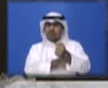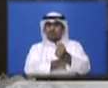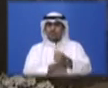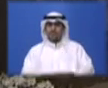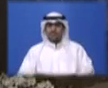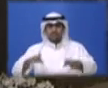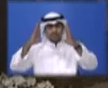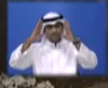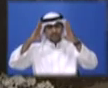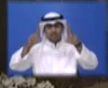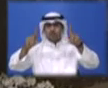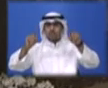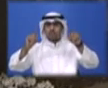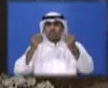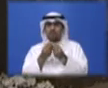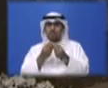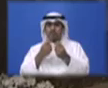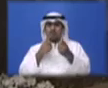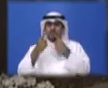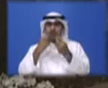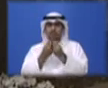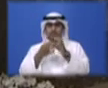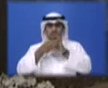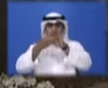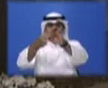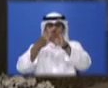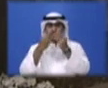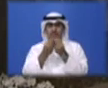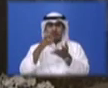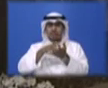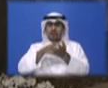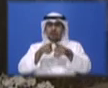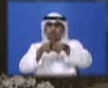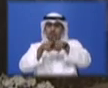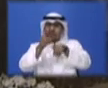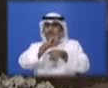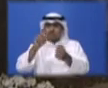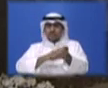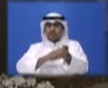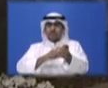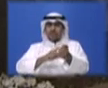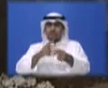بامتياز فتحت أفاقا للتواصل الأخوي وجسدت معاني البيت لطلبة